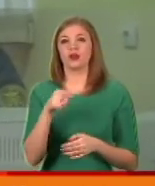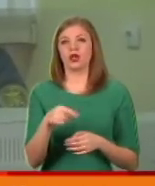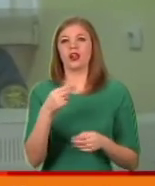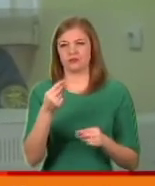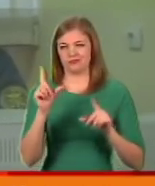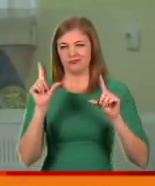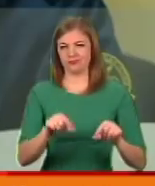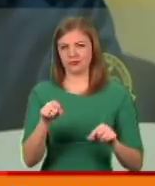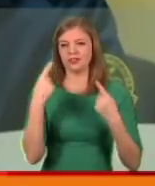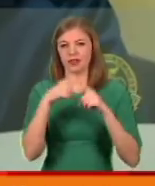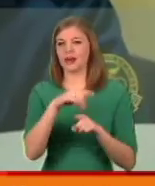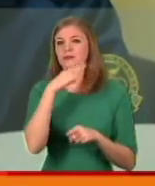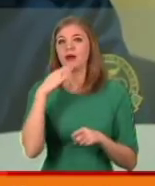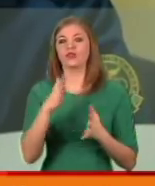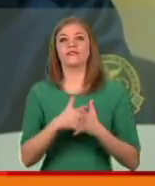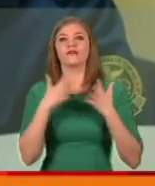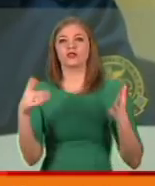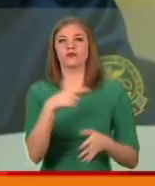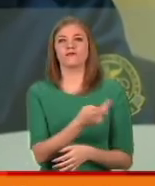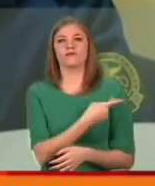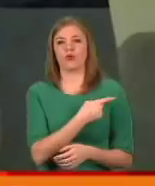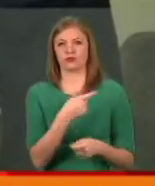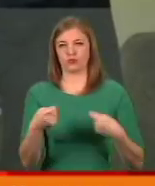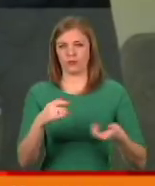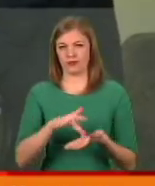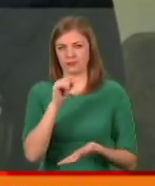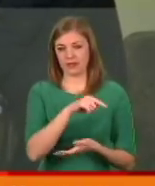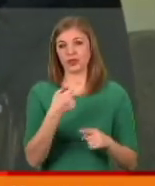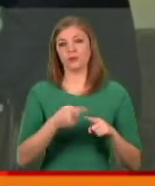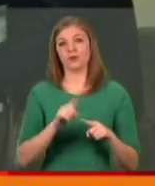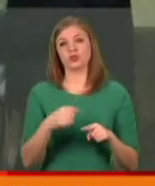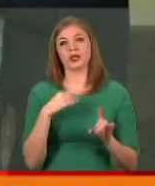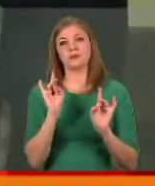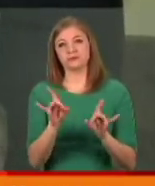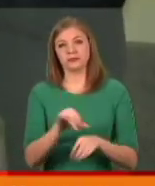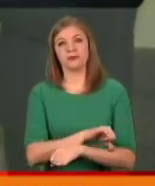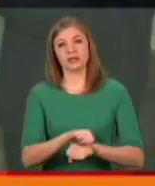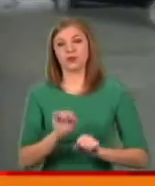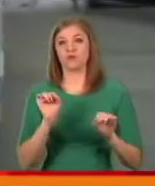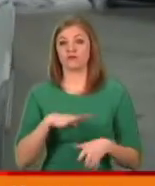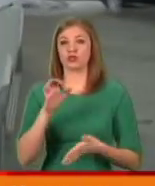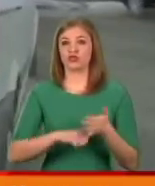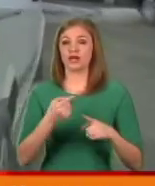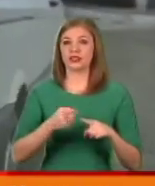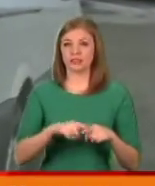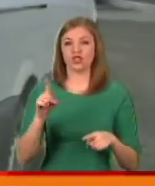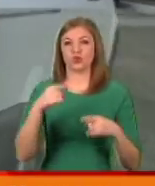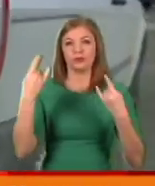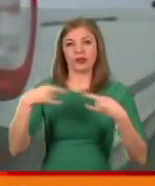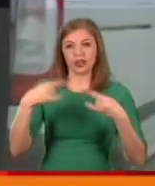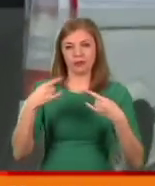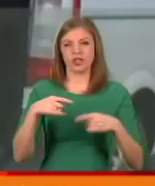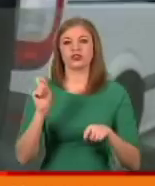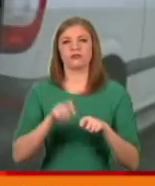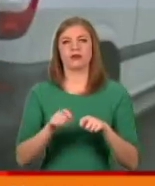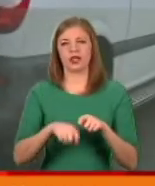як і багато техніки, у тому величезному польському торгівельному центрі. Про це й розповідаємо митникам. Можливо, через те, що телебачення,